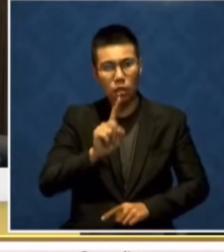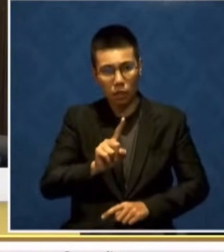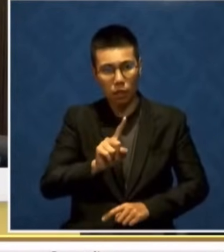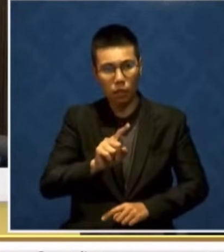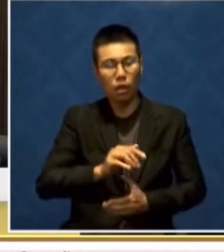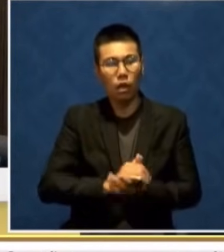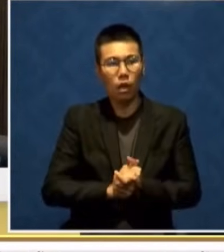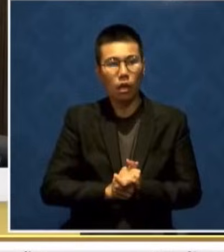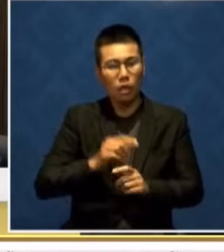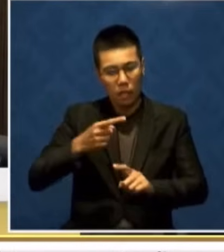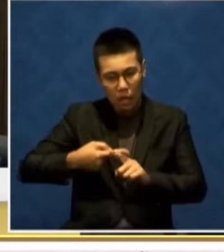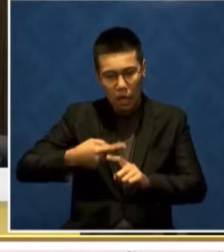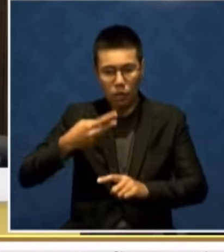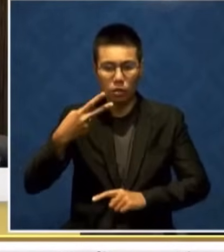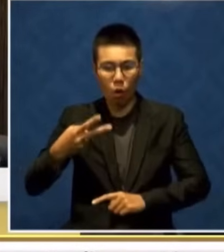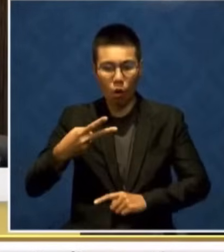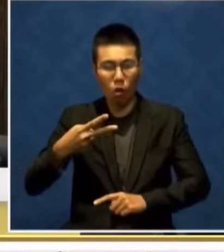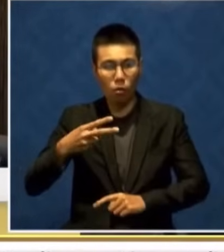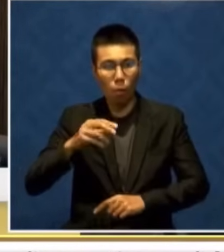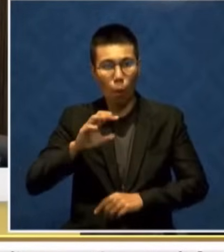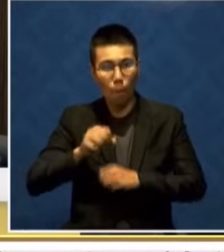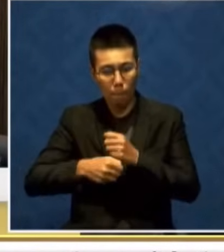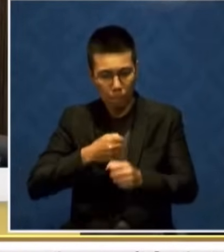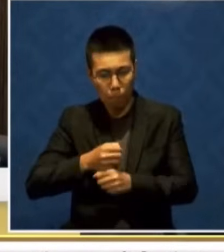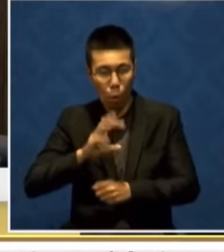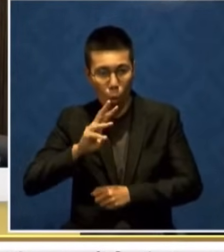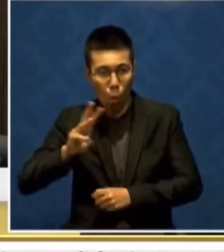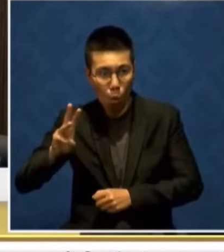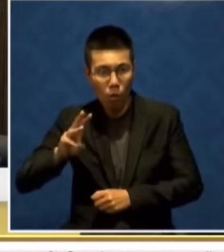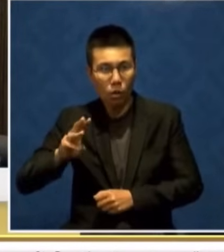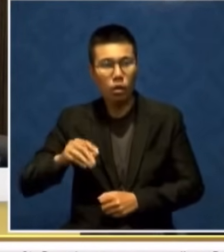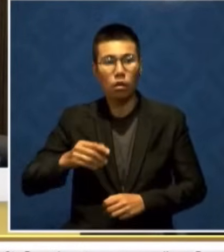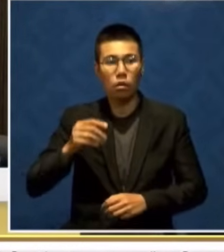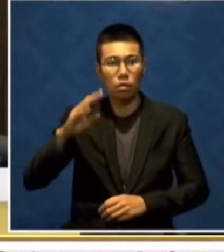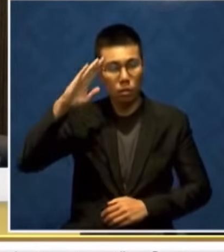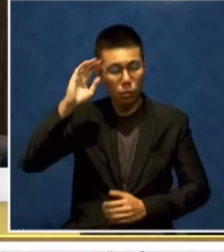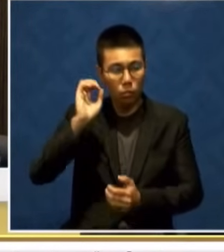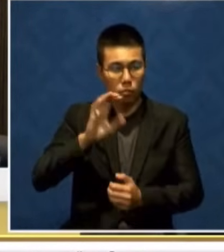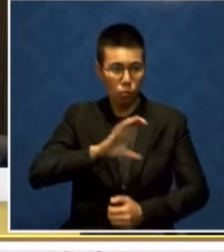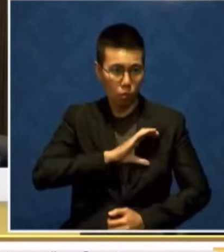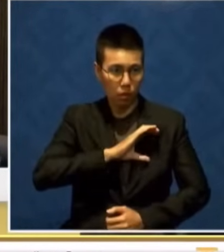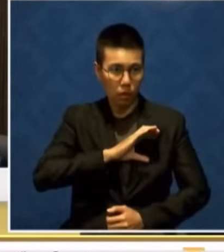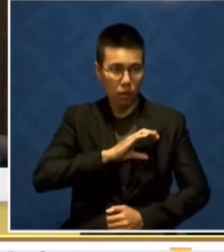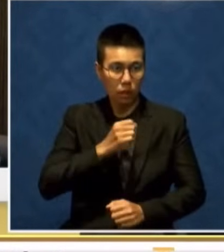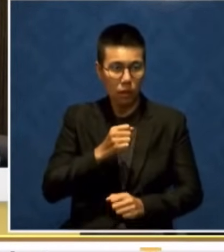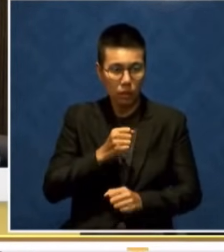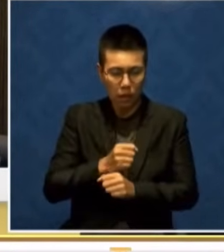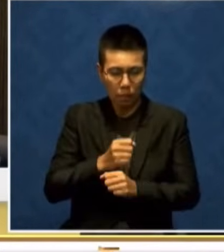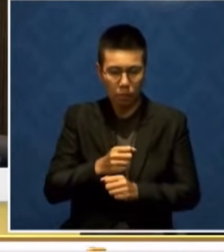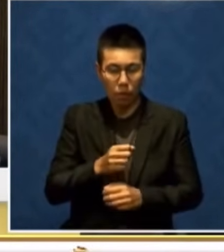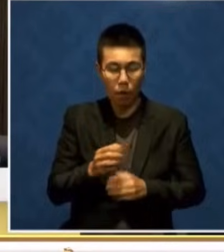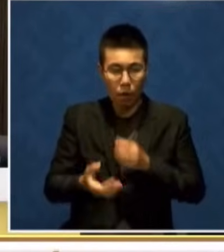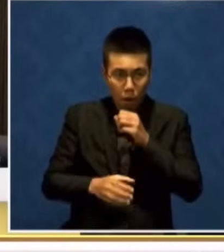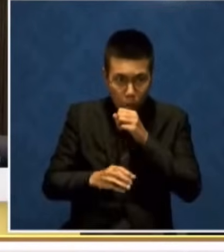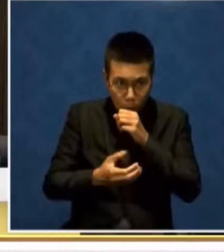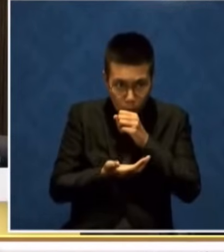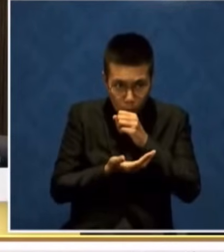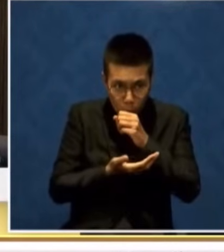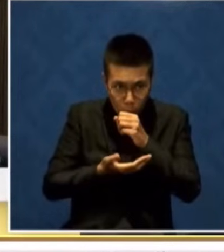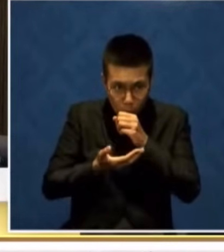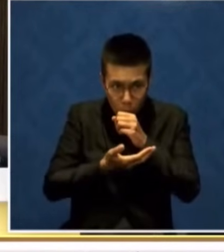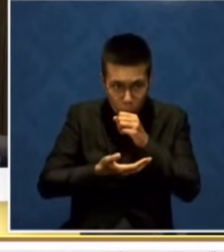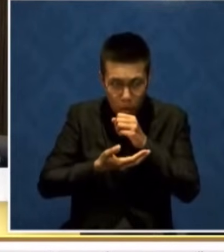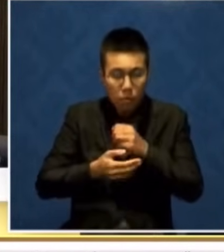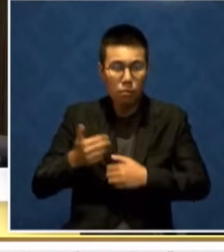ก็ปรากฏว่าตำรวจที่ทำคดียาเสพติดซึ่งนำไปสู่การจับกุมพ่อค้ายาเสพติด